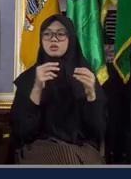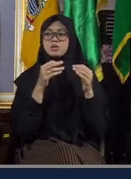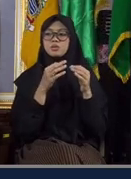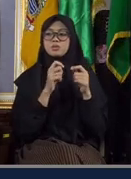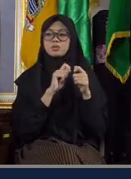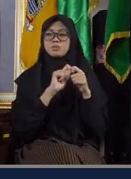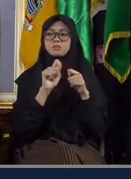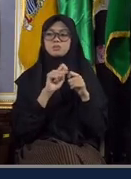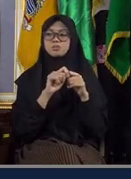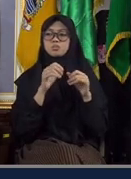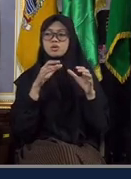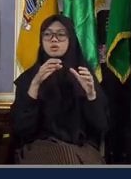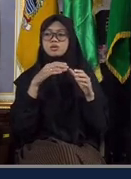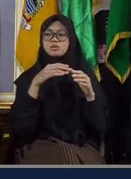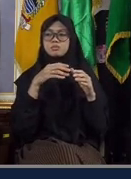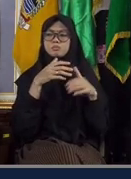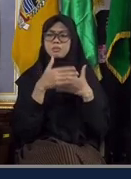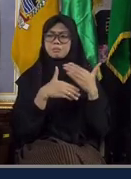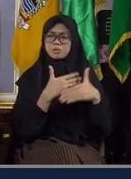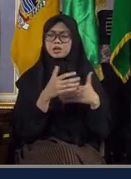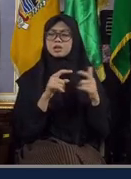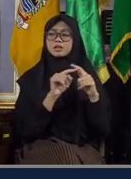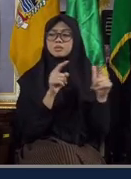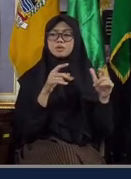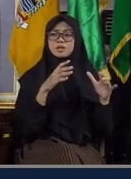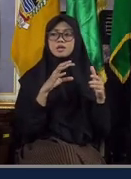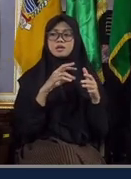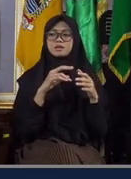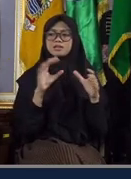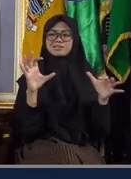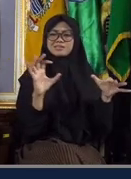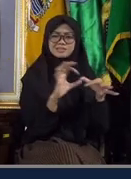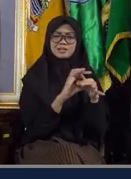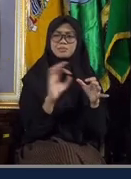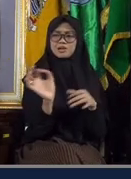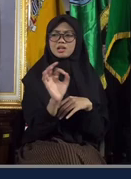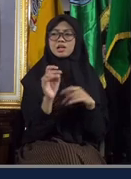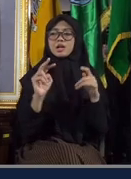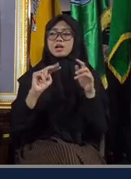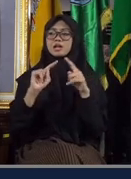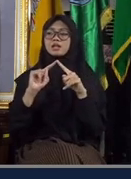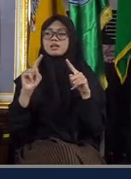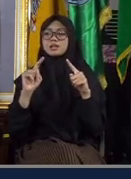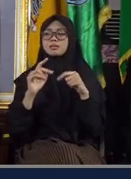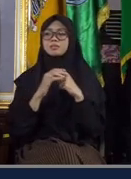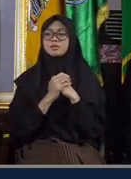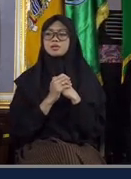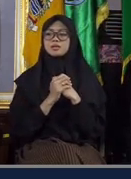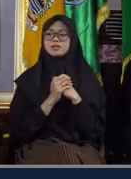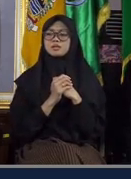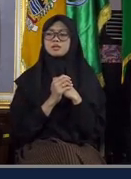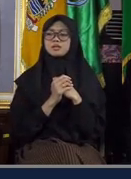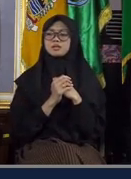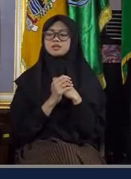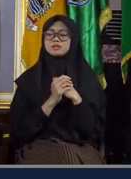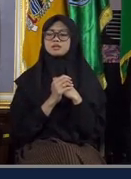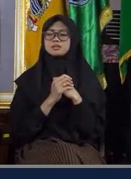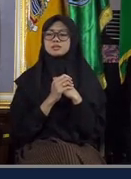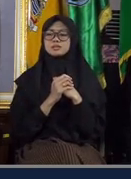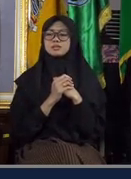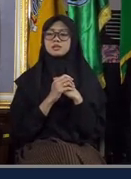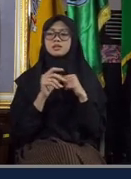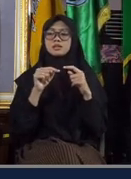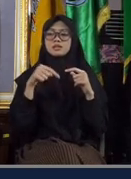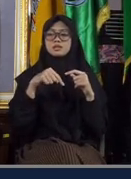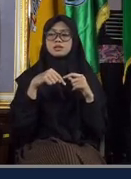kemarin disampaikan pada kita Artinya kita tidak bisa Hai cilaka kamu nggak bisa Hai